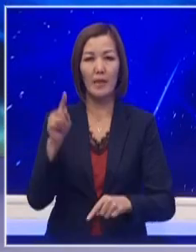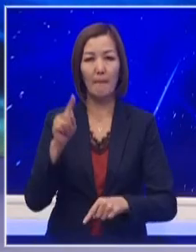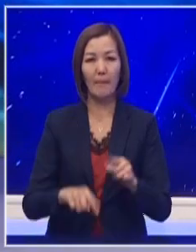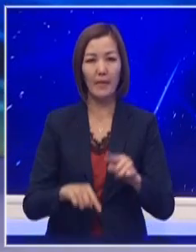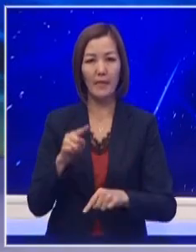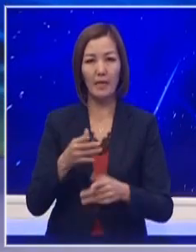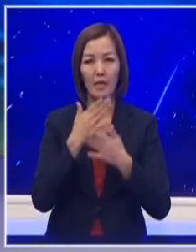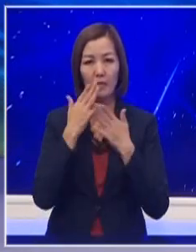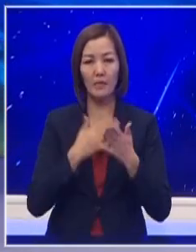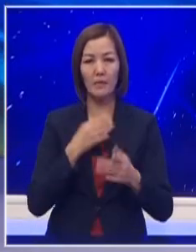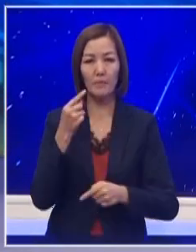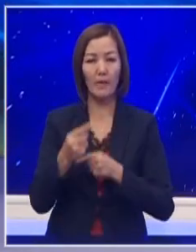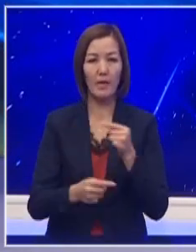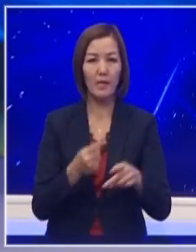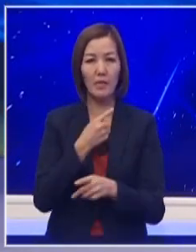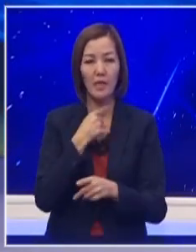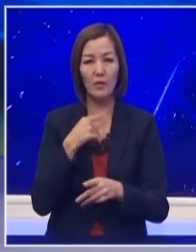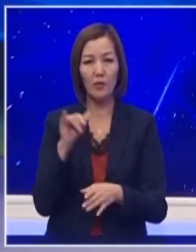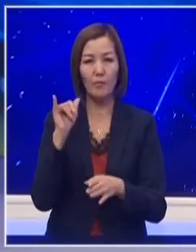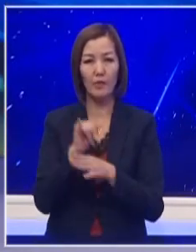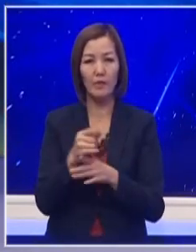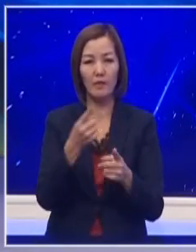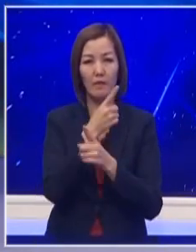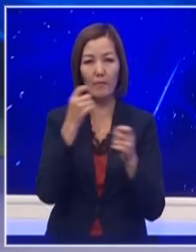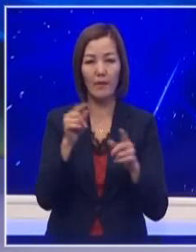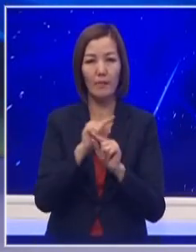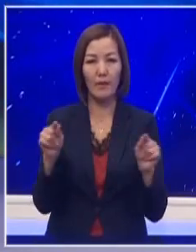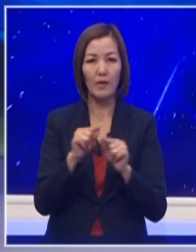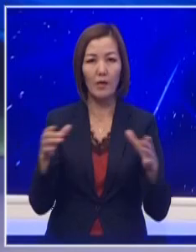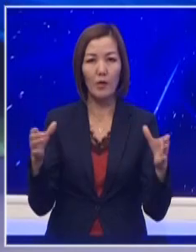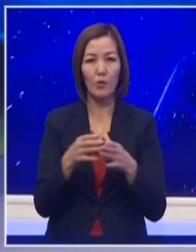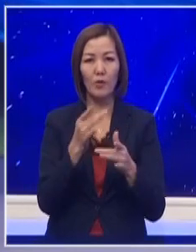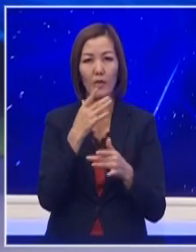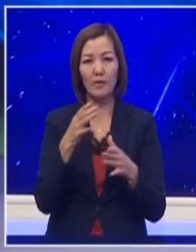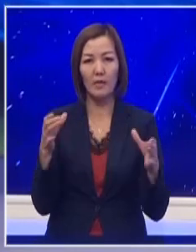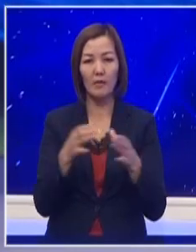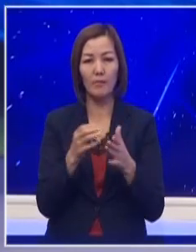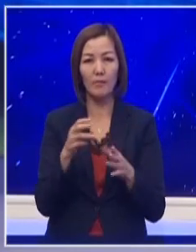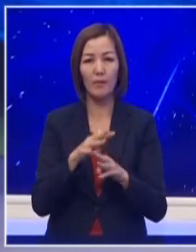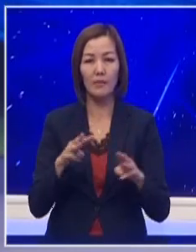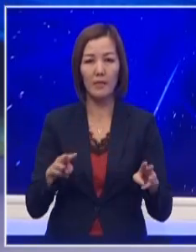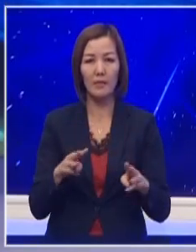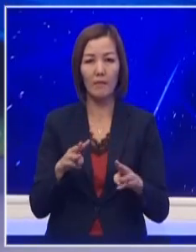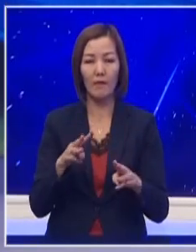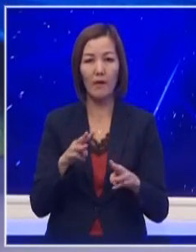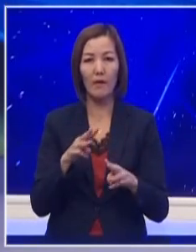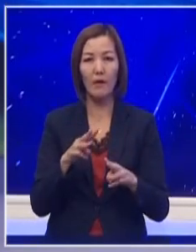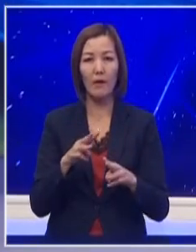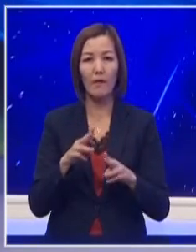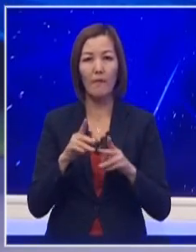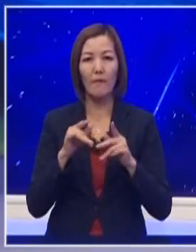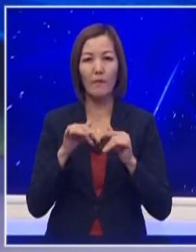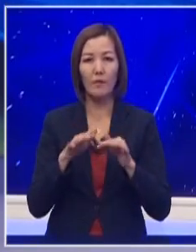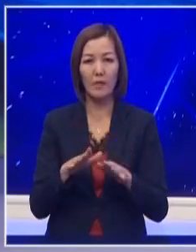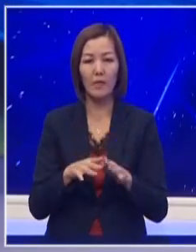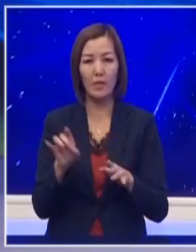патриотизм поколениям Талдыкорган посетила информационно-пропагандистская группа национальной Гвардии Министерства внутренних дел республики